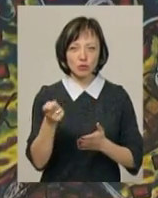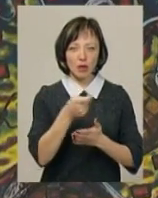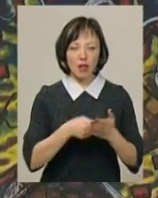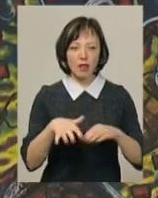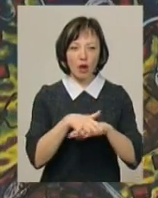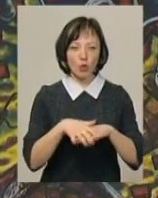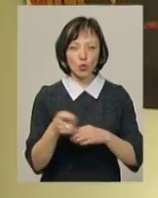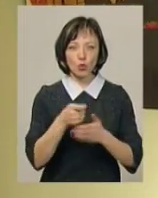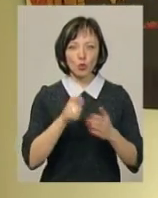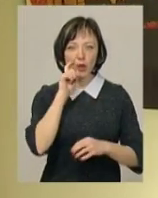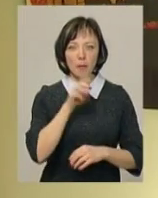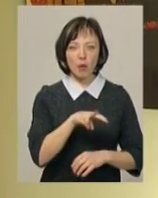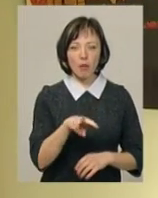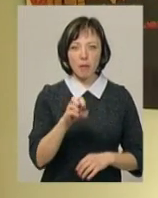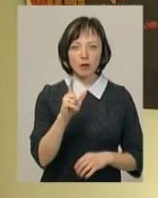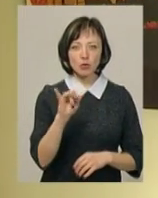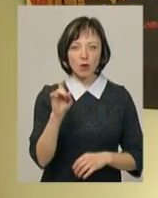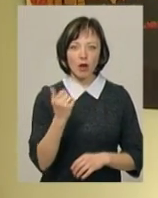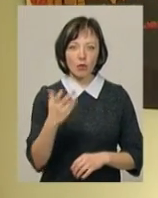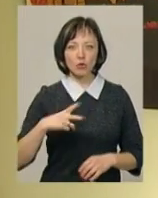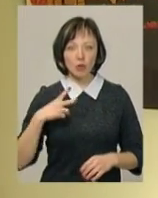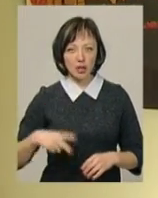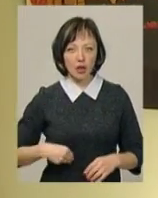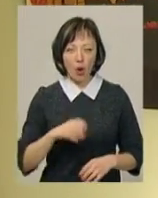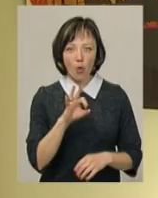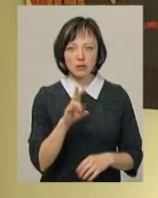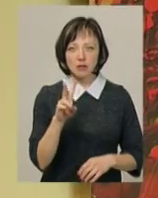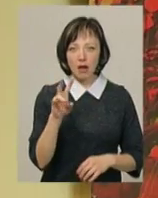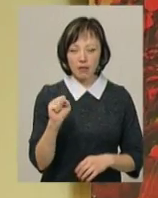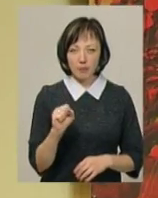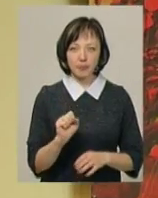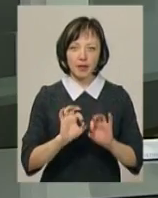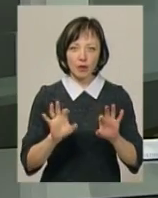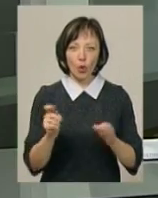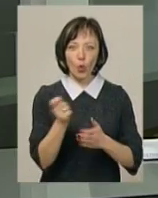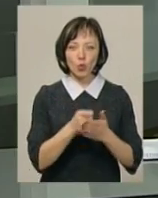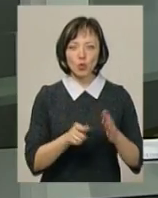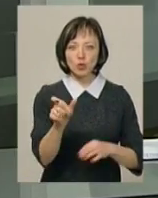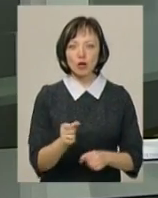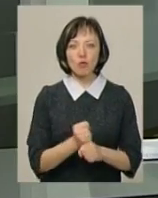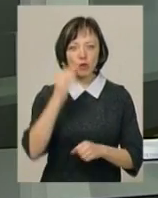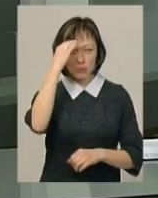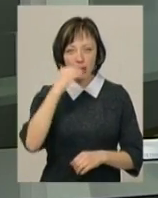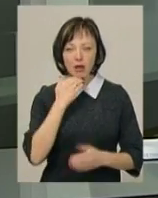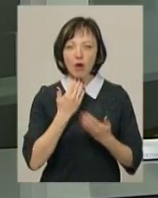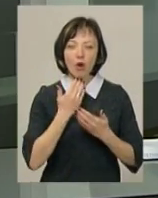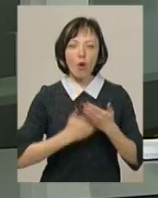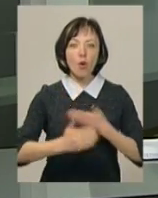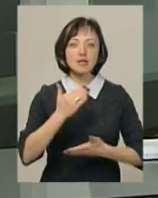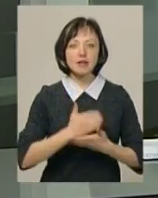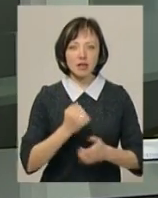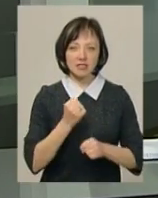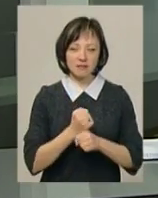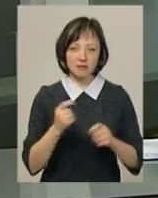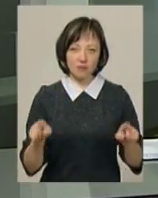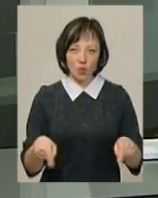художника України Миколи Мазура та його доньки Оксани. Як розповіла художниця роботи батька – одні з останніх, які він створив